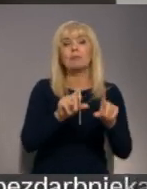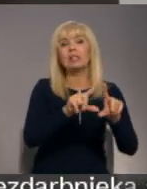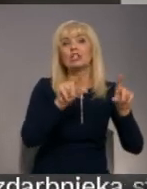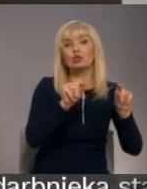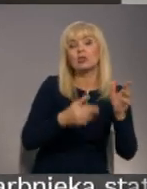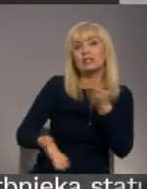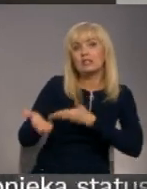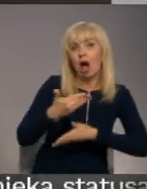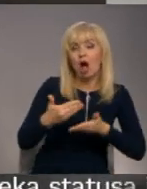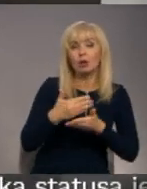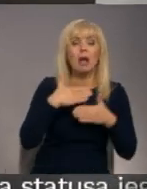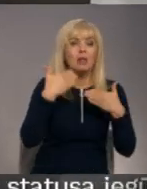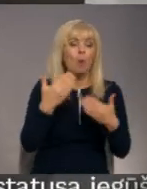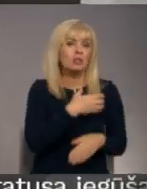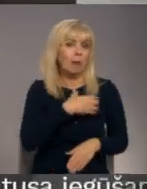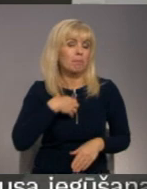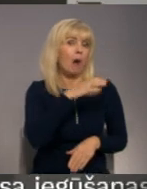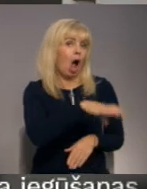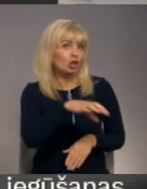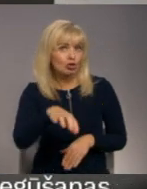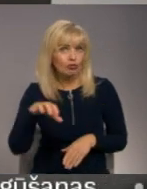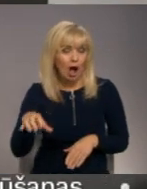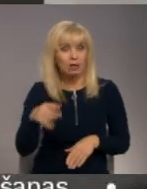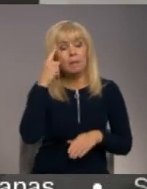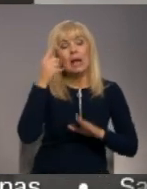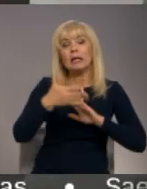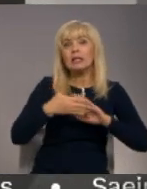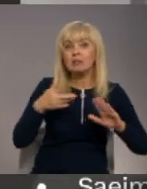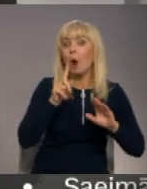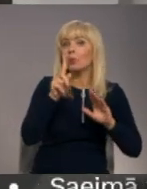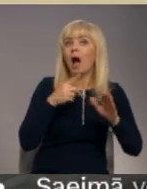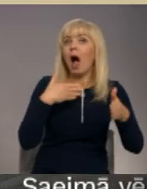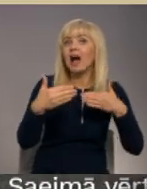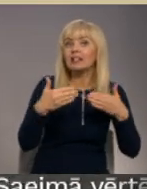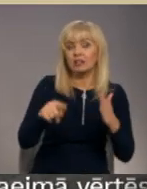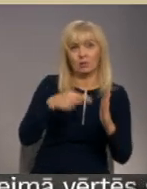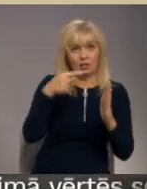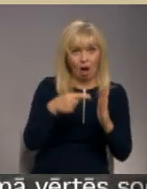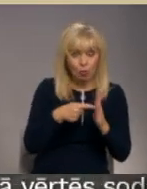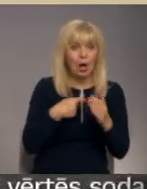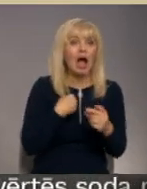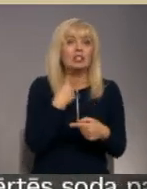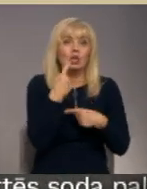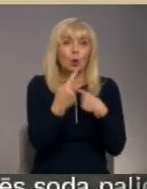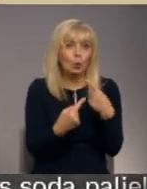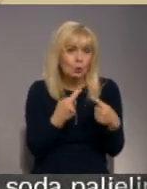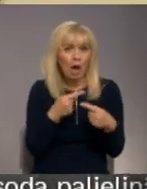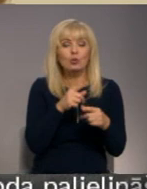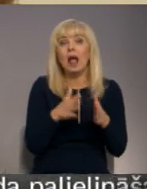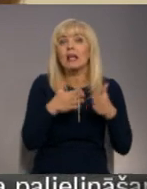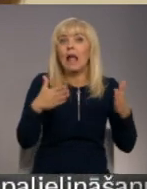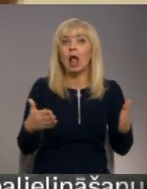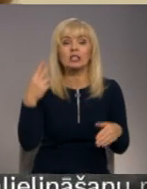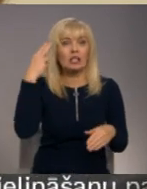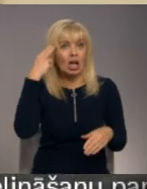sadarbību parāda, ka daudzās pašvaldībās tas ir izpratnes un attieksmes jautājums. Es runātu drīzāk, ka tas lielais risks ir